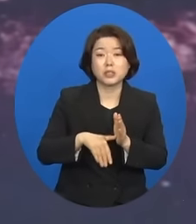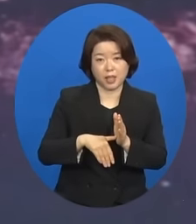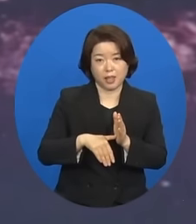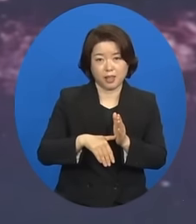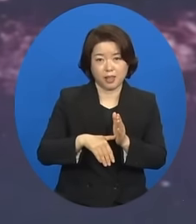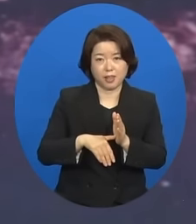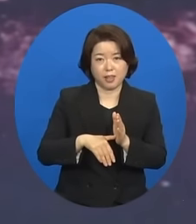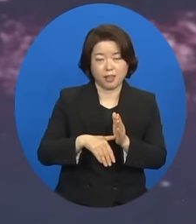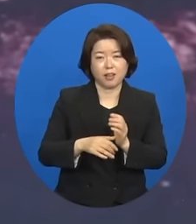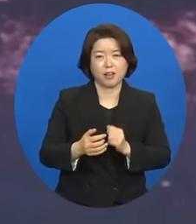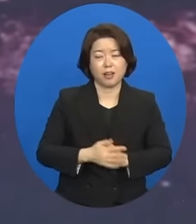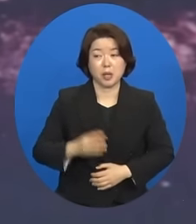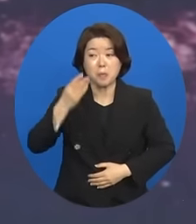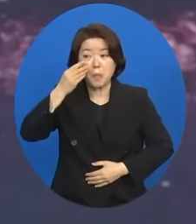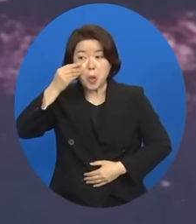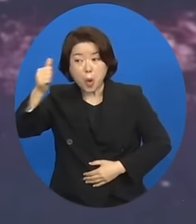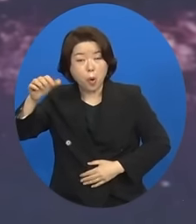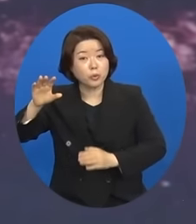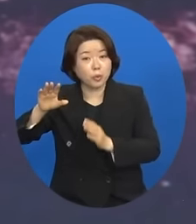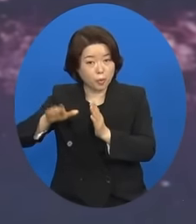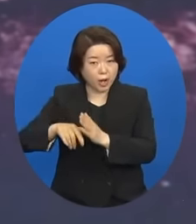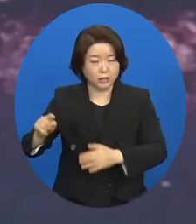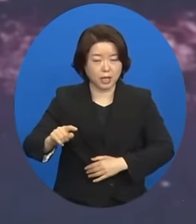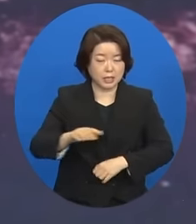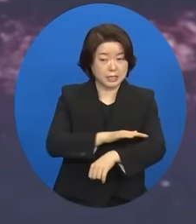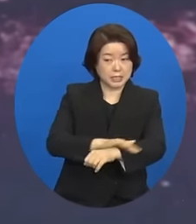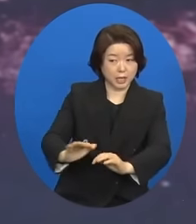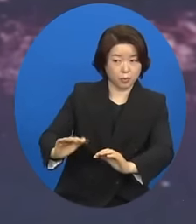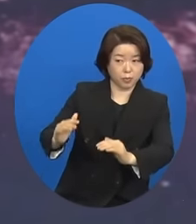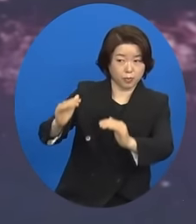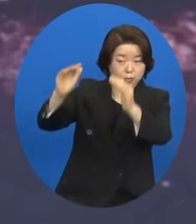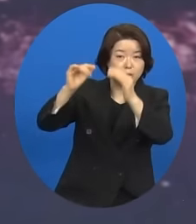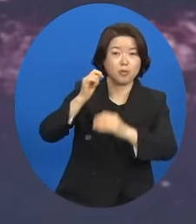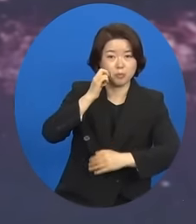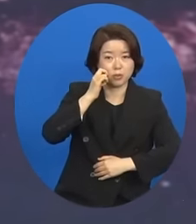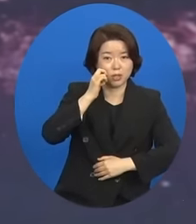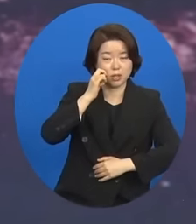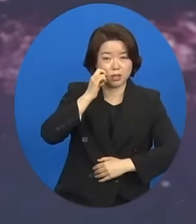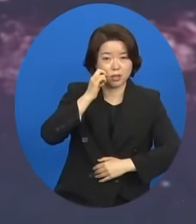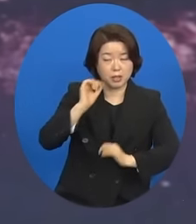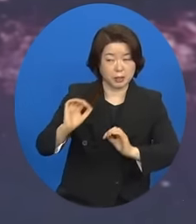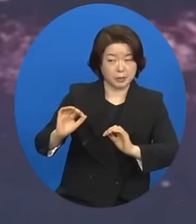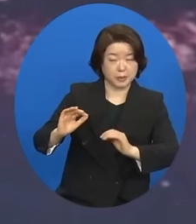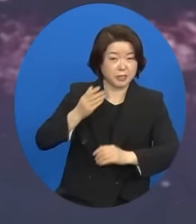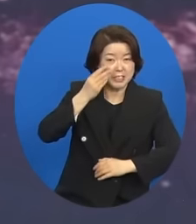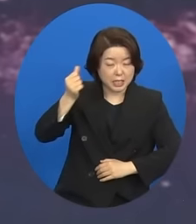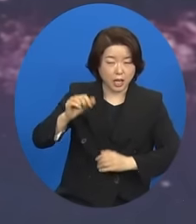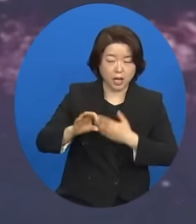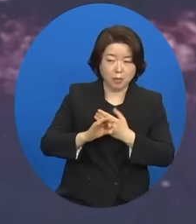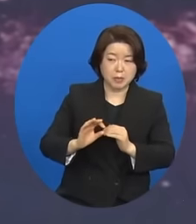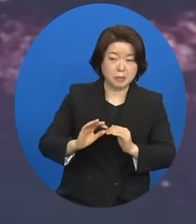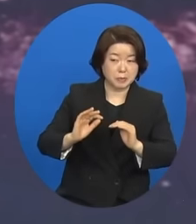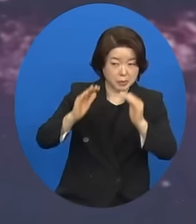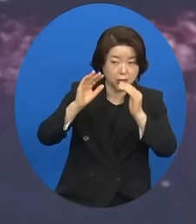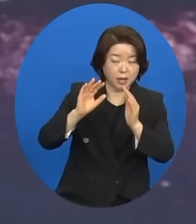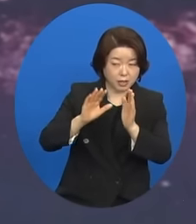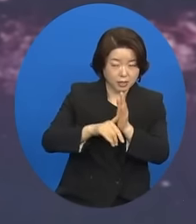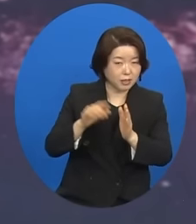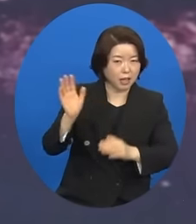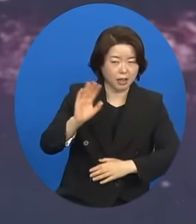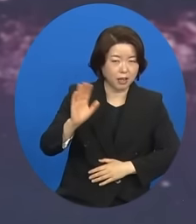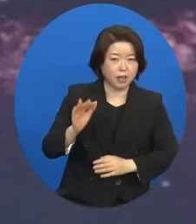때 형통할 때는 잘 성장을 못 해요 형통하게 되면요 사람은요 내가 잘난 줄